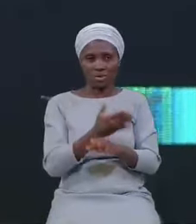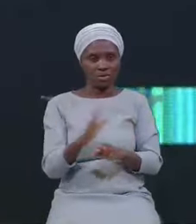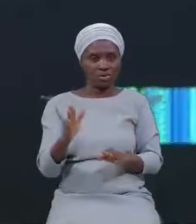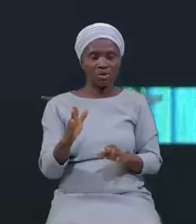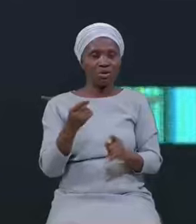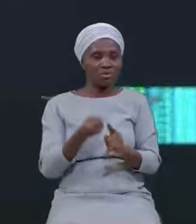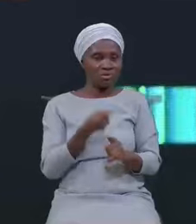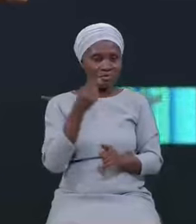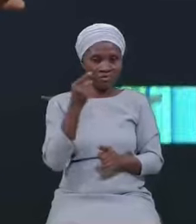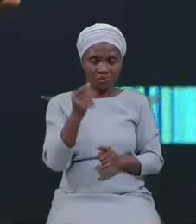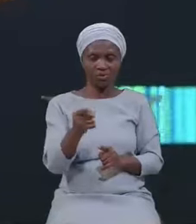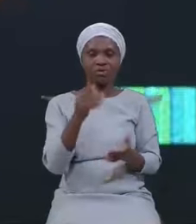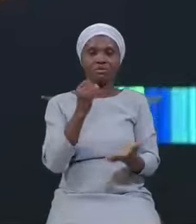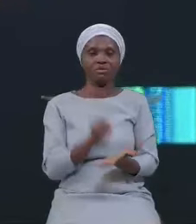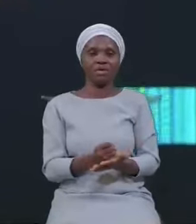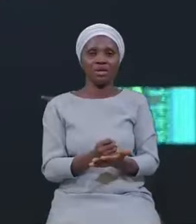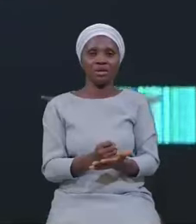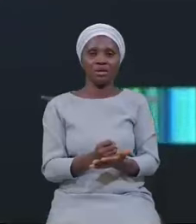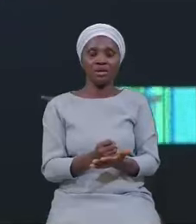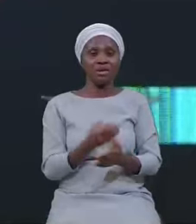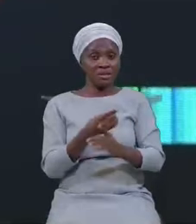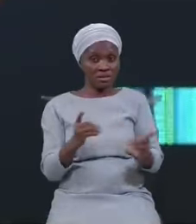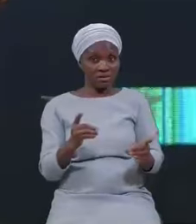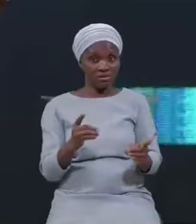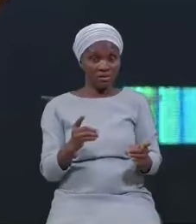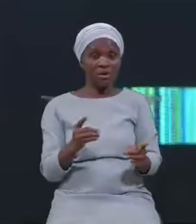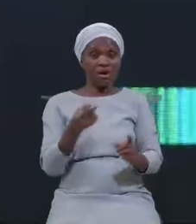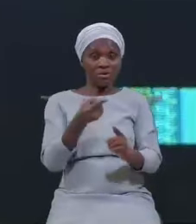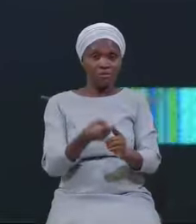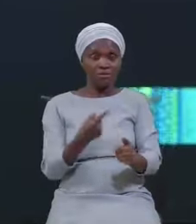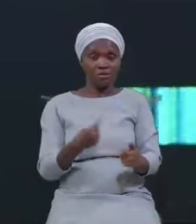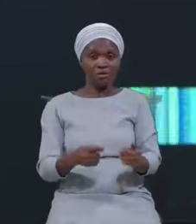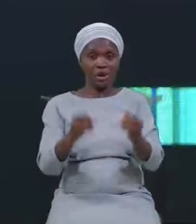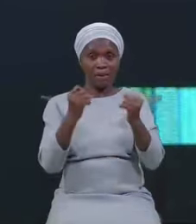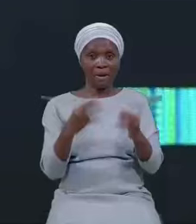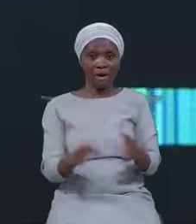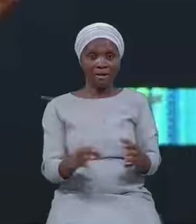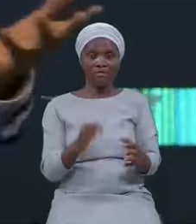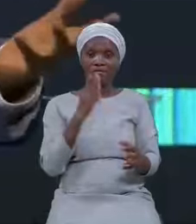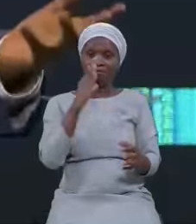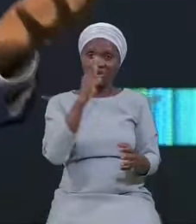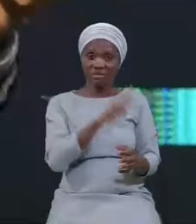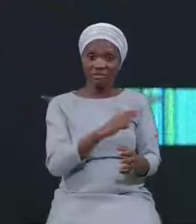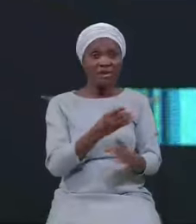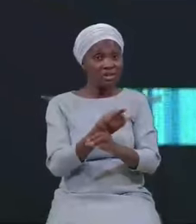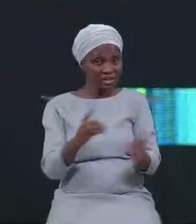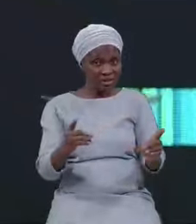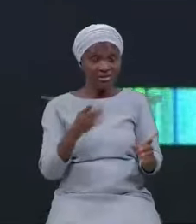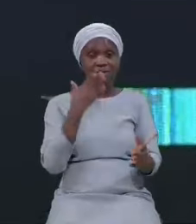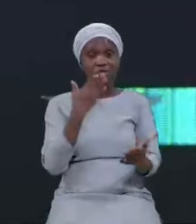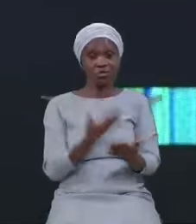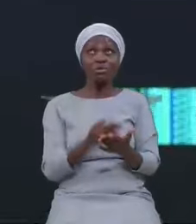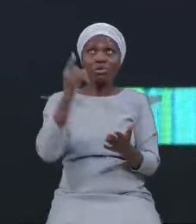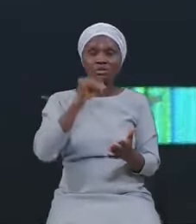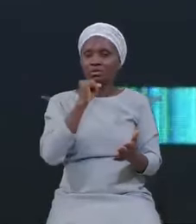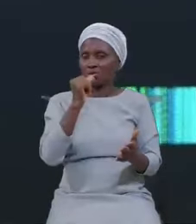La délivrance des puissances du mal, la délivrance est bonne, il ne va pas te refuser